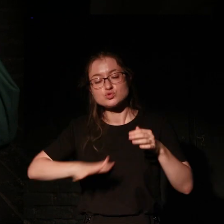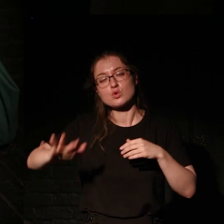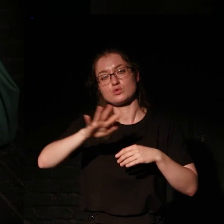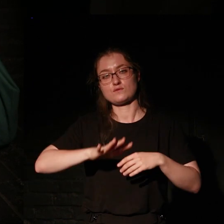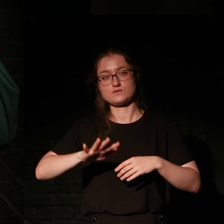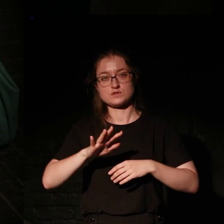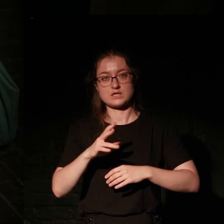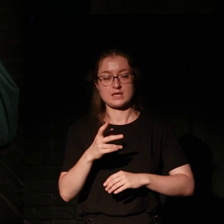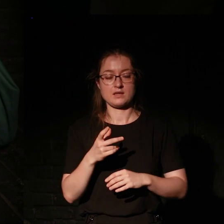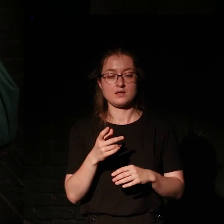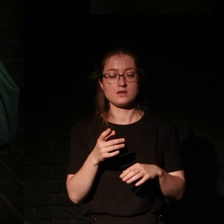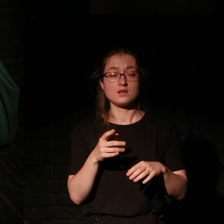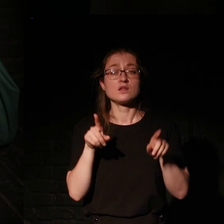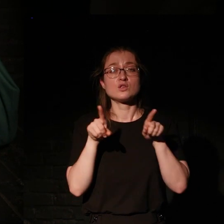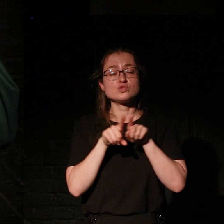tak naprawdę.